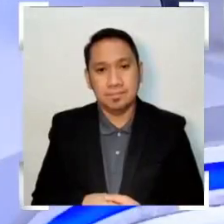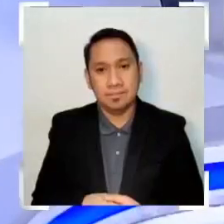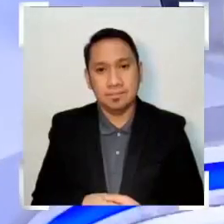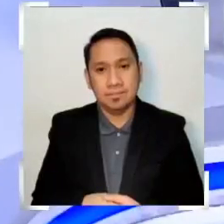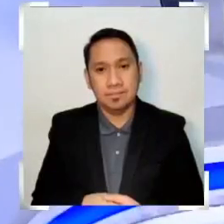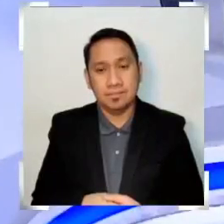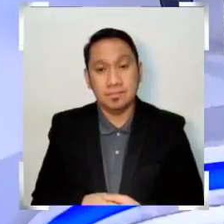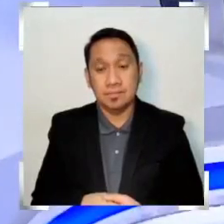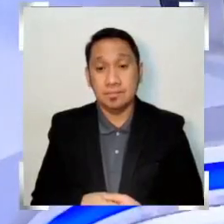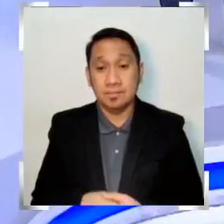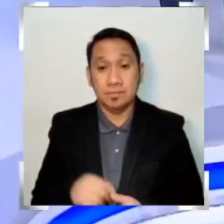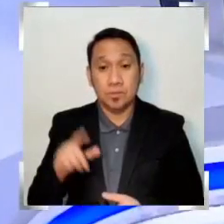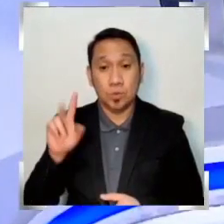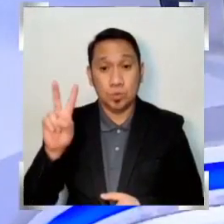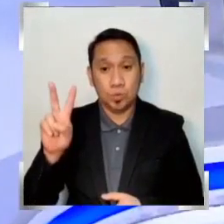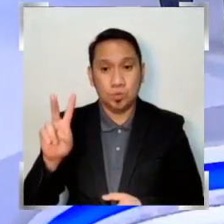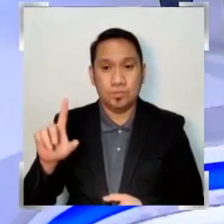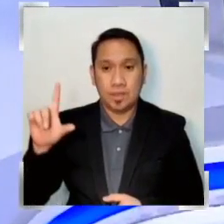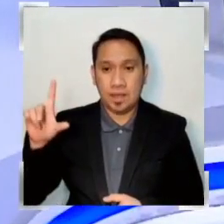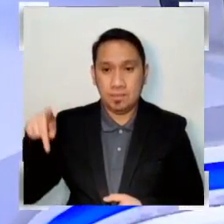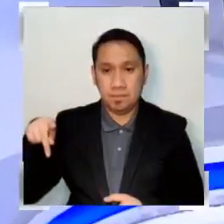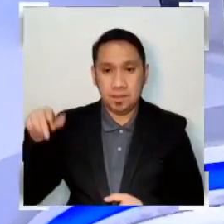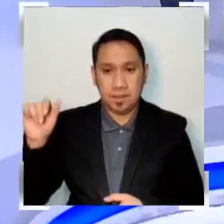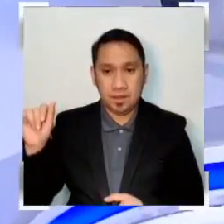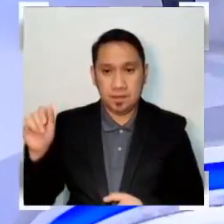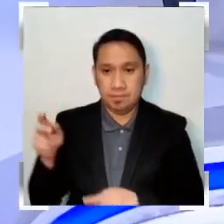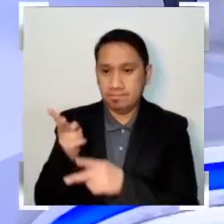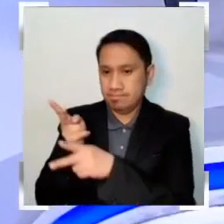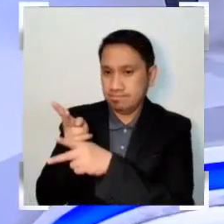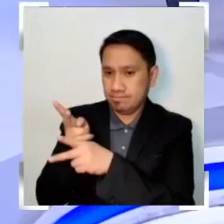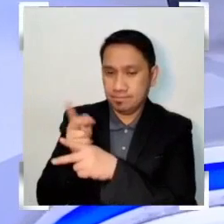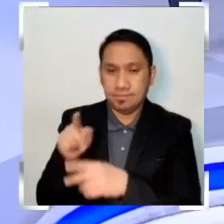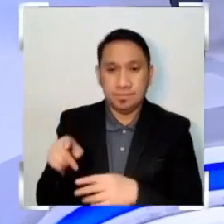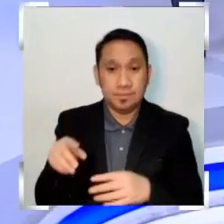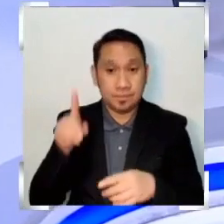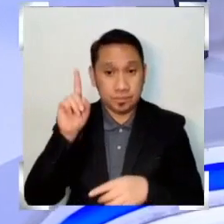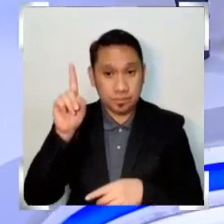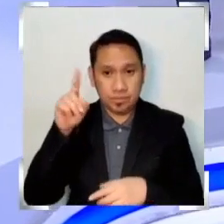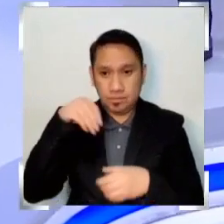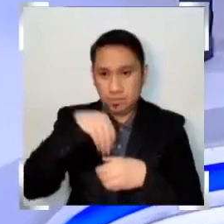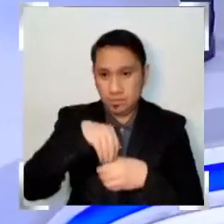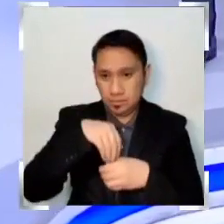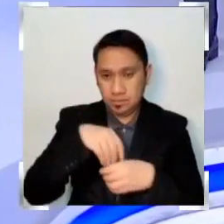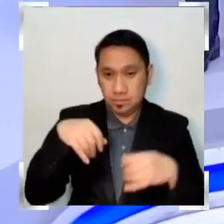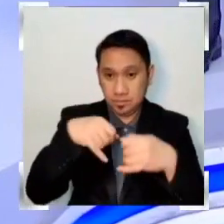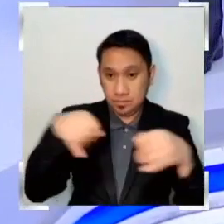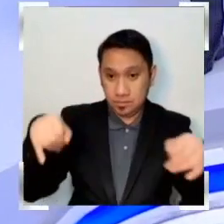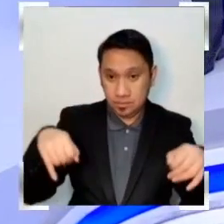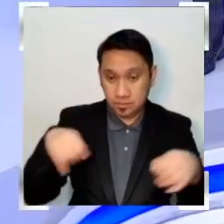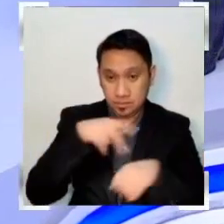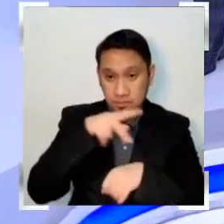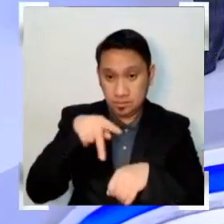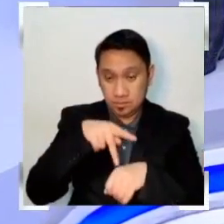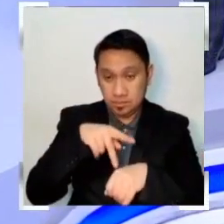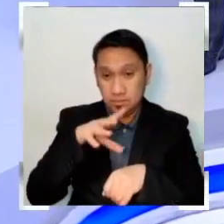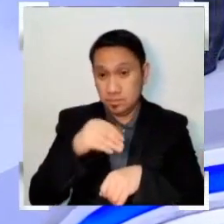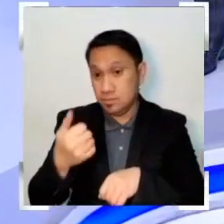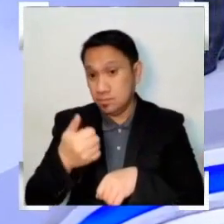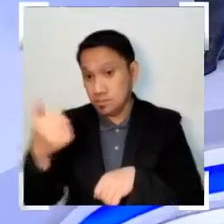Dalawang low pressure area ang binabantayan ngayon ng PAGASA. Ang isa nasa loob ng Philippine Area of Responsibility habang nasa labas naman